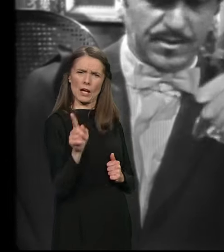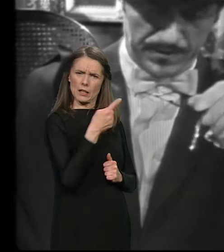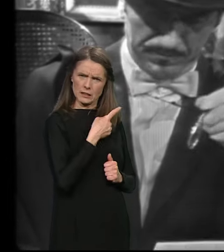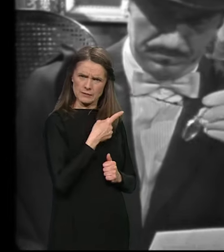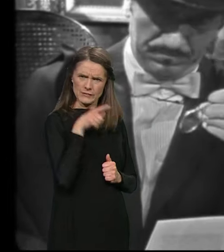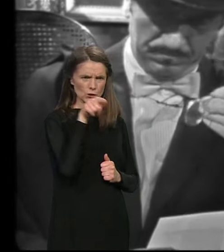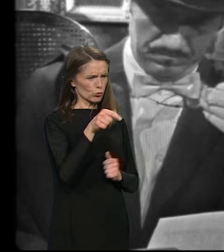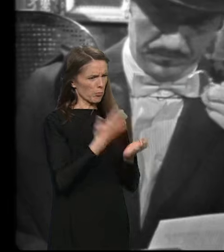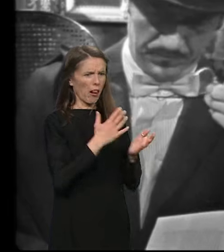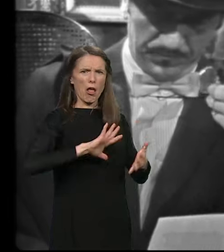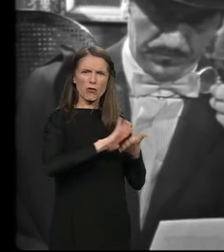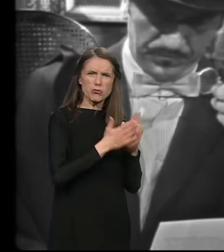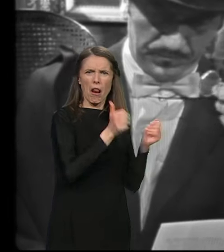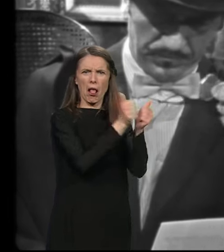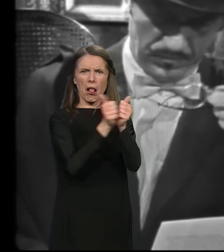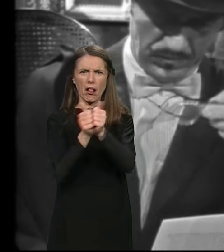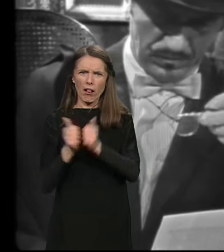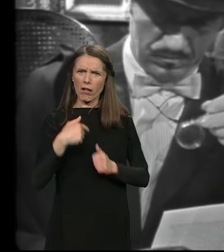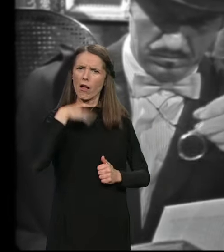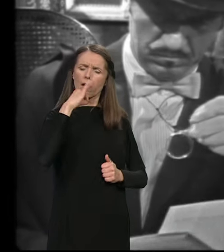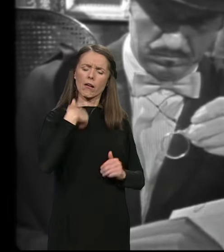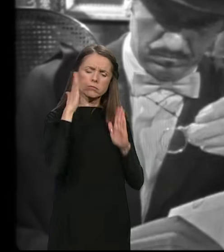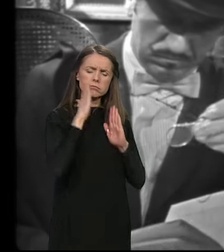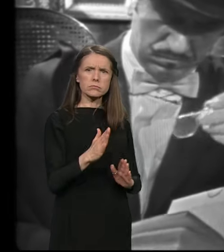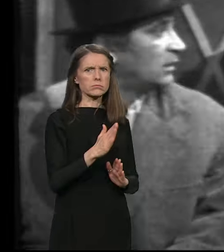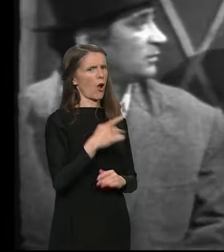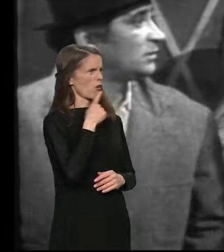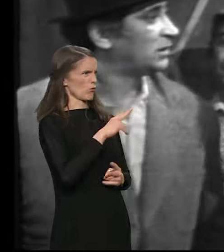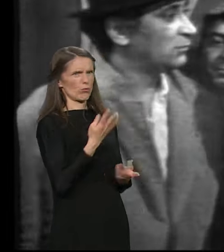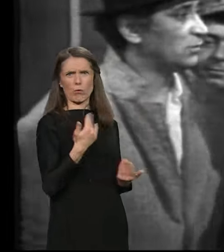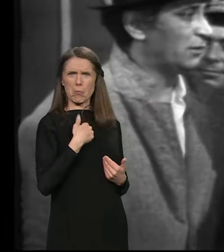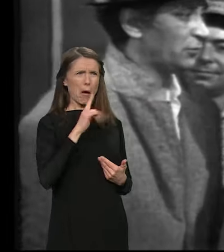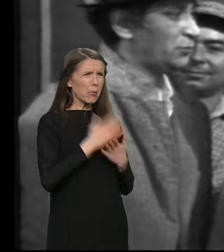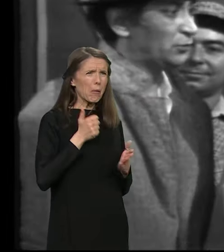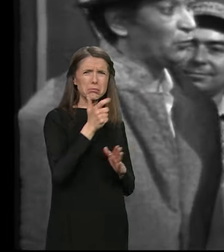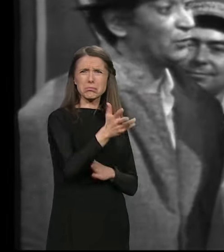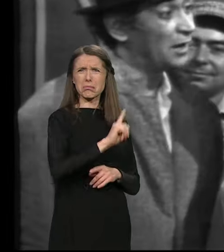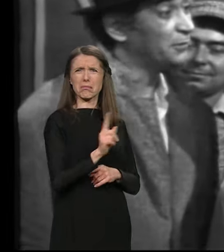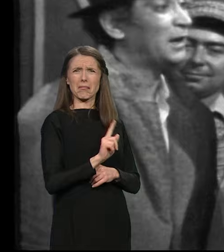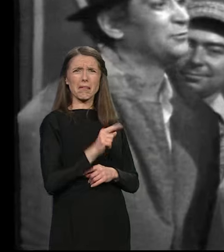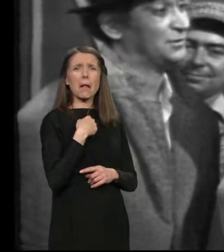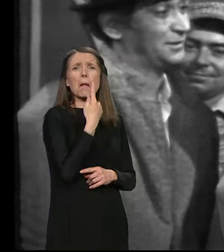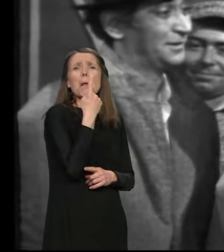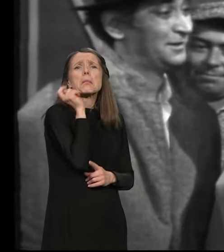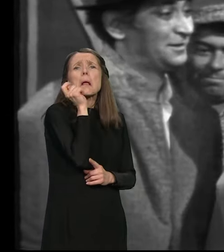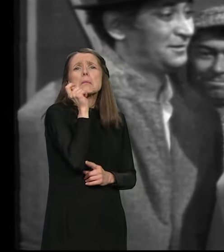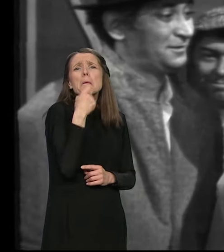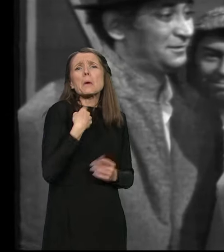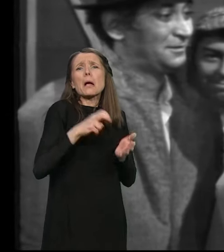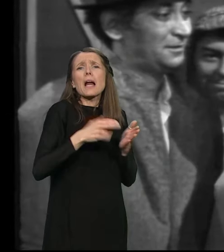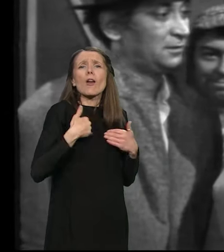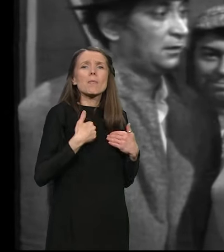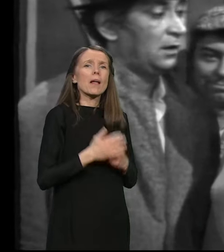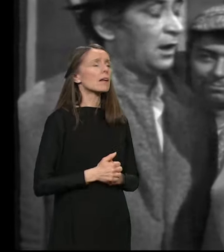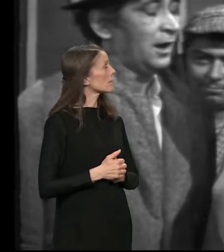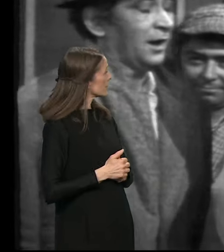sam ja ostao dosledan. Pa ne možete reći ujače da sam ja imao mnogo žena. jednu devojku i to u ranoj mladosti. Da li biste